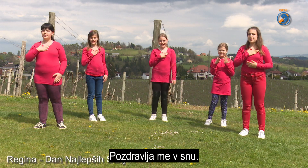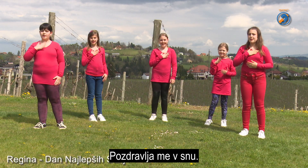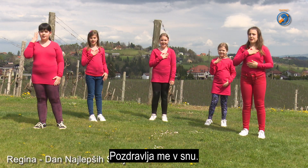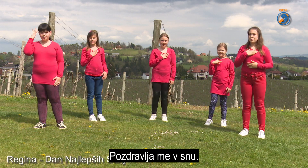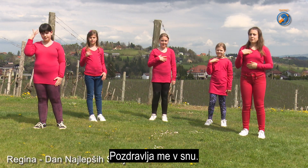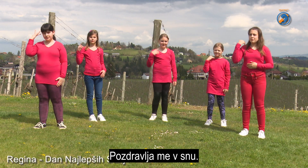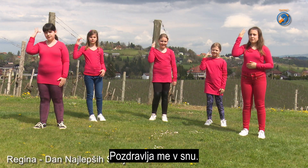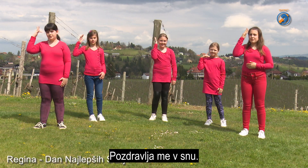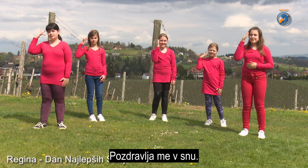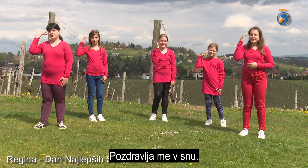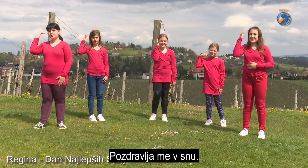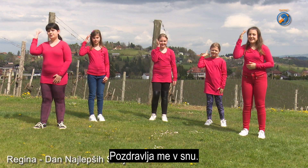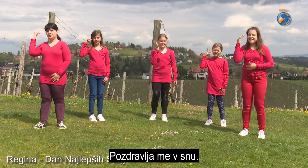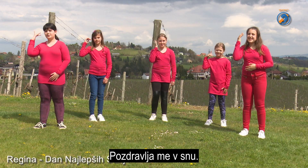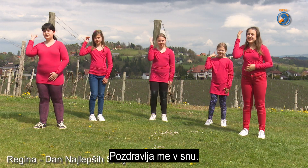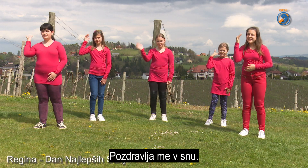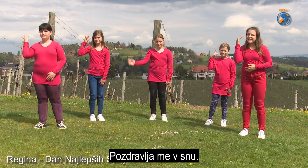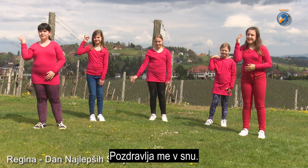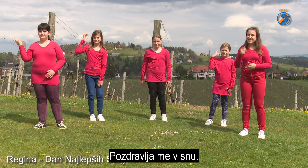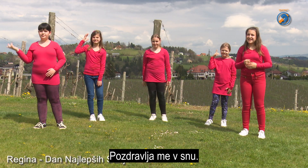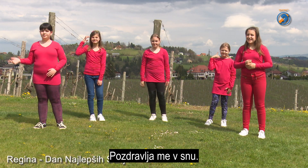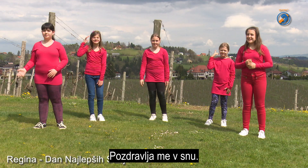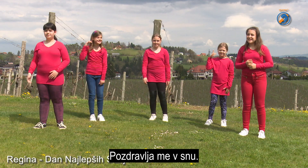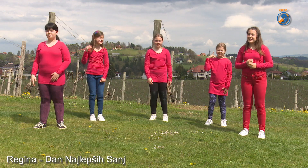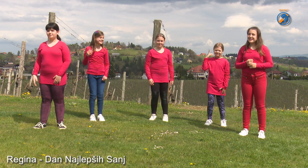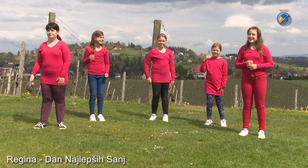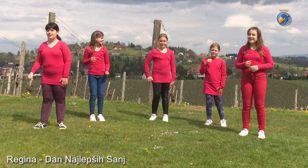Pozdravlja me v snu,